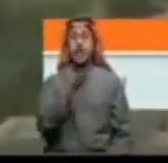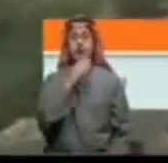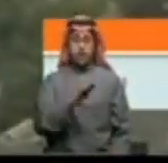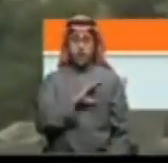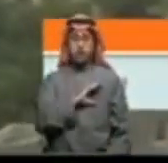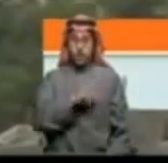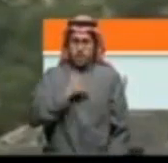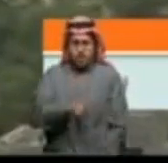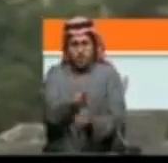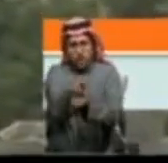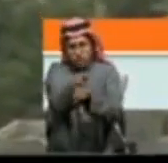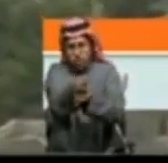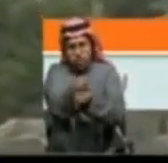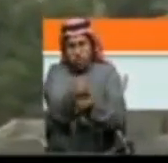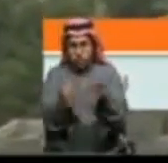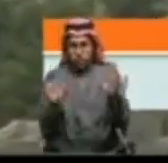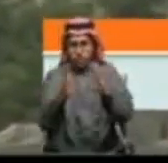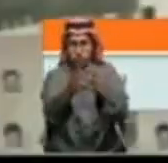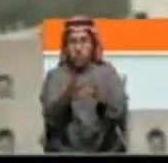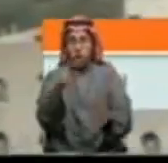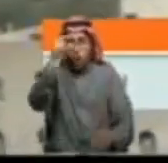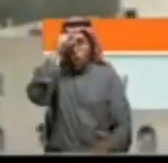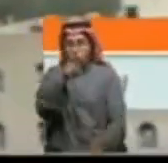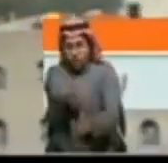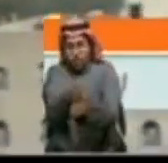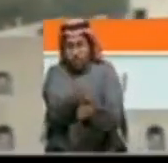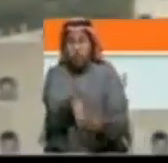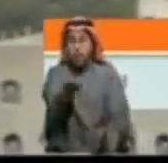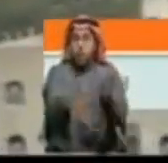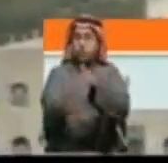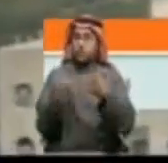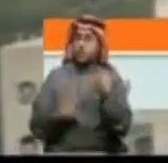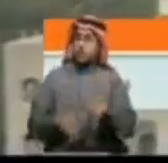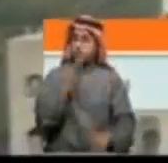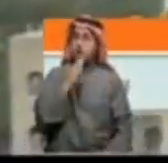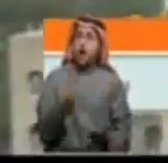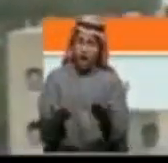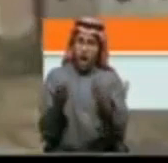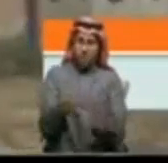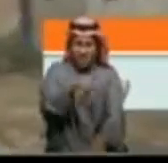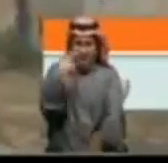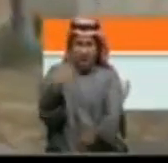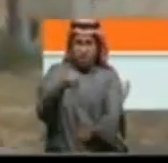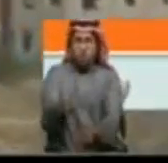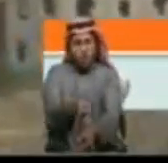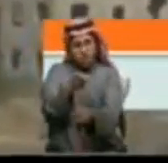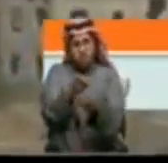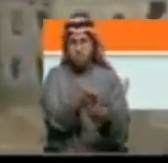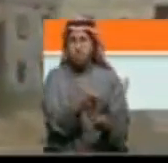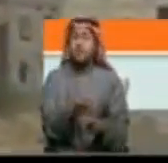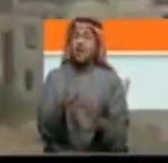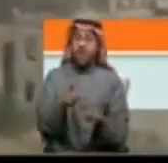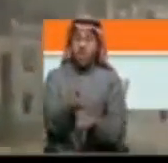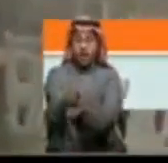تجمعات لمواقع الحوثي في عدد من المديريات، ما أدى إلى سقوط قتلى وجرحى في صفوف الميليشيا، إضافة إلى